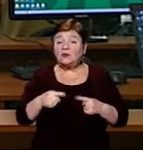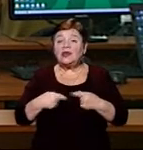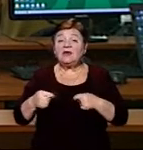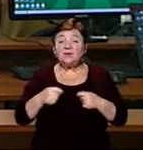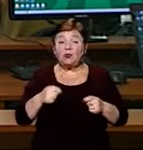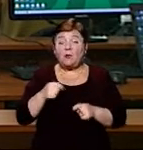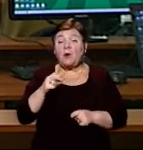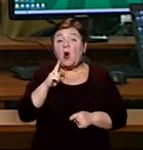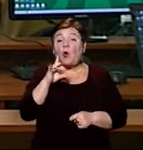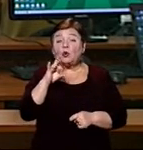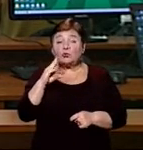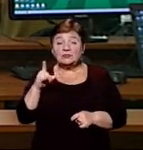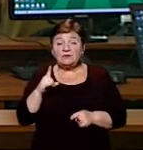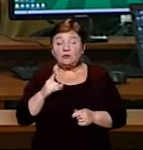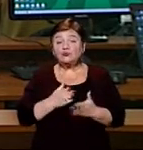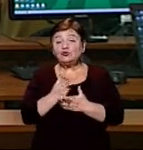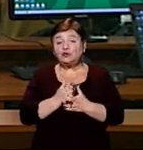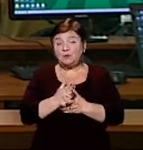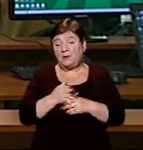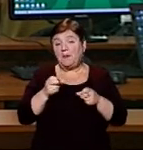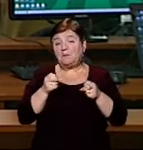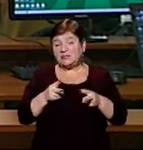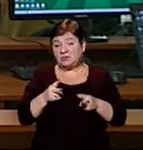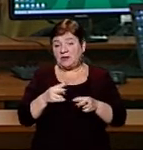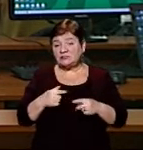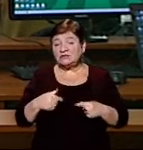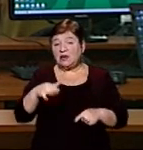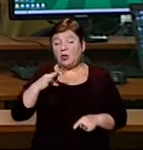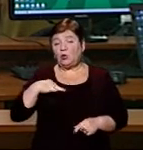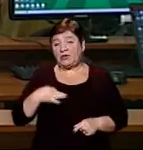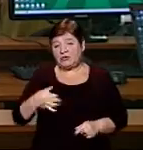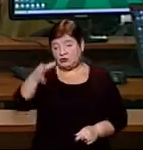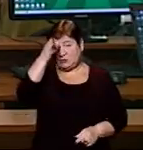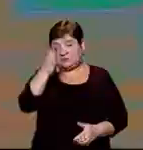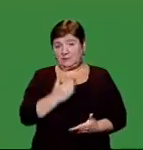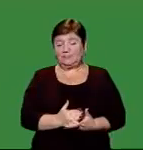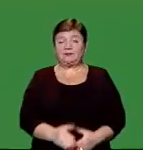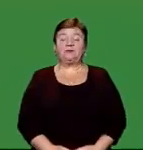департаменту контррозвідки Служби безпеки України. Має юридичну освіту.